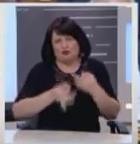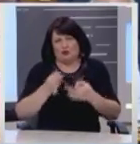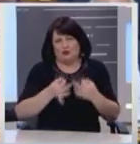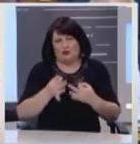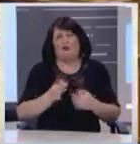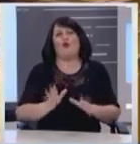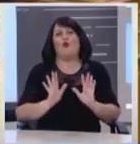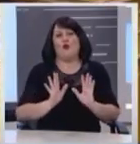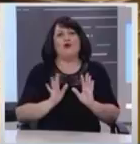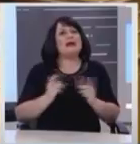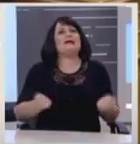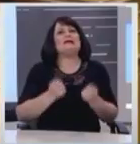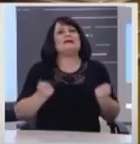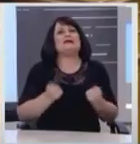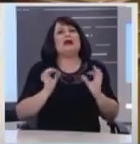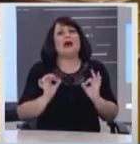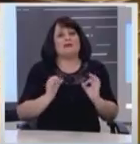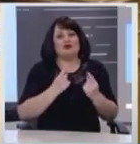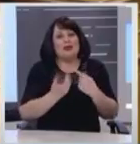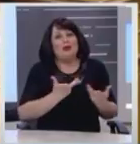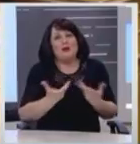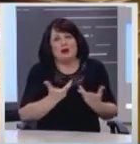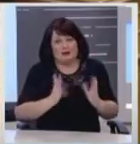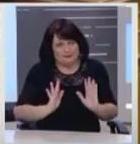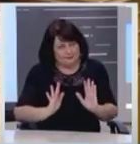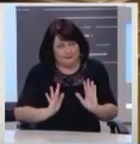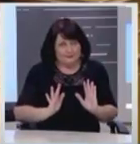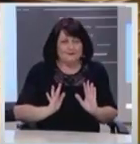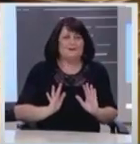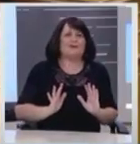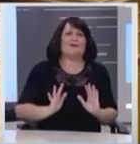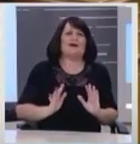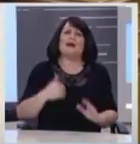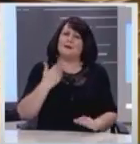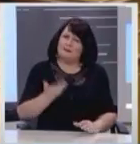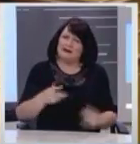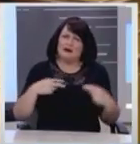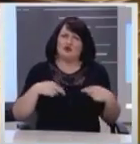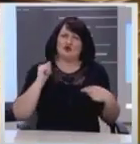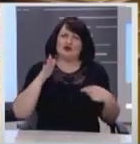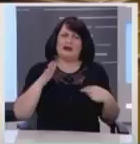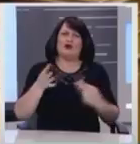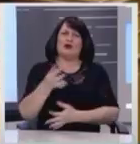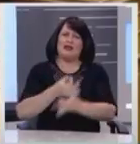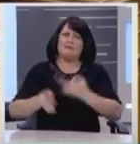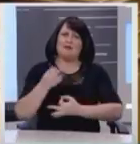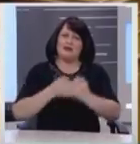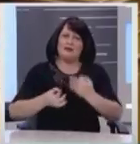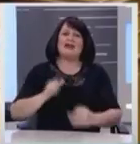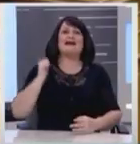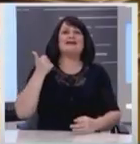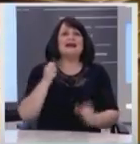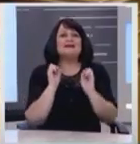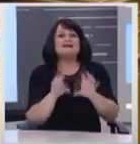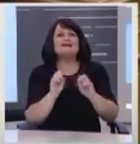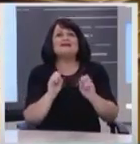λεπτομέρειες για την έκβαση της διαπραγμάτευσης. Άλλωστε, το λόγο θα πάρει και ο Υπουργός Εξωτερικών, ο οποίος χθες ενημέρωσε